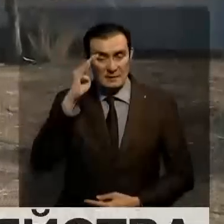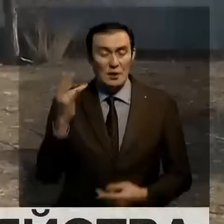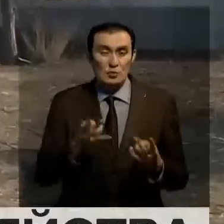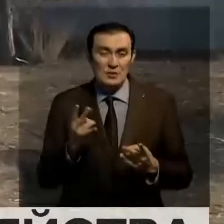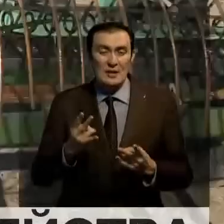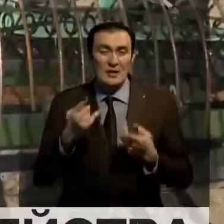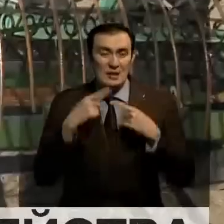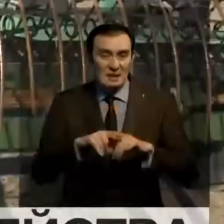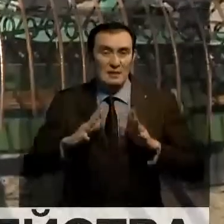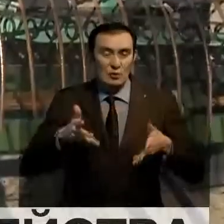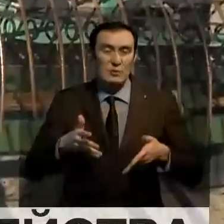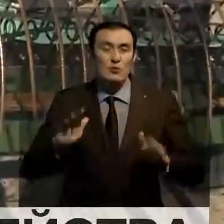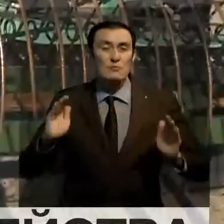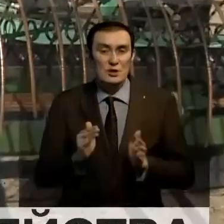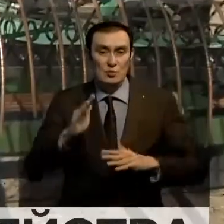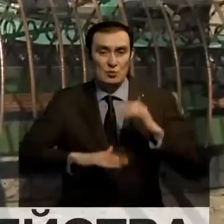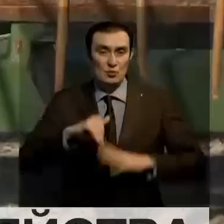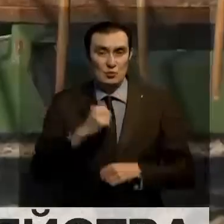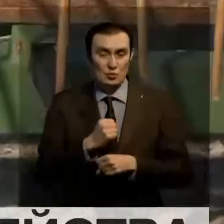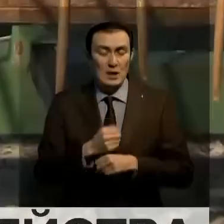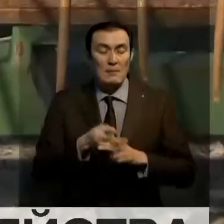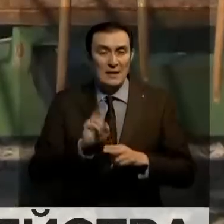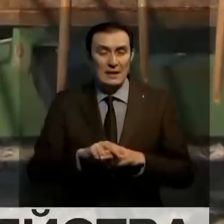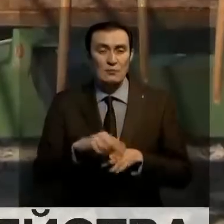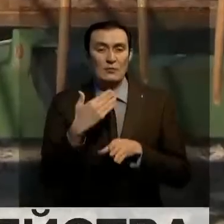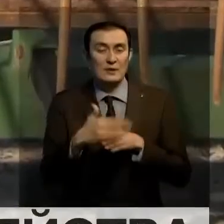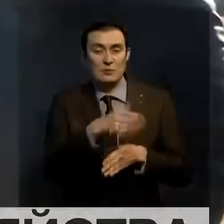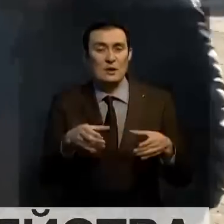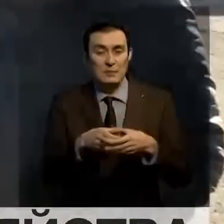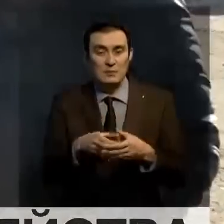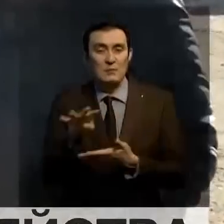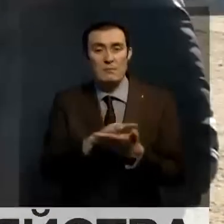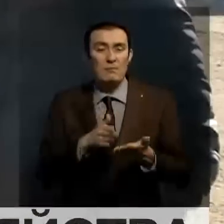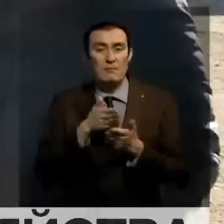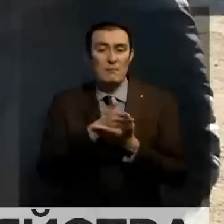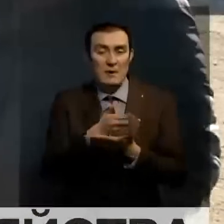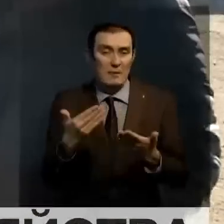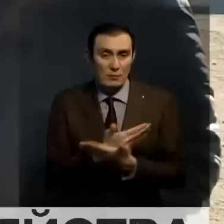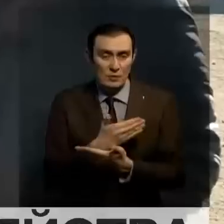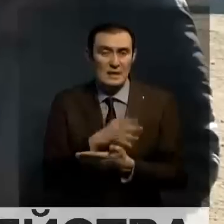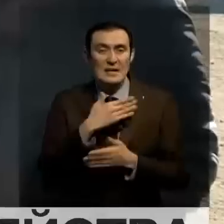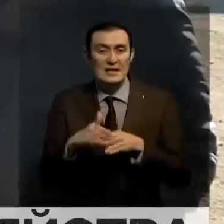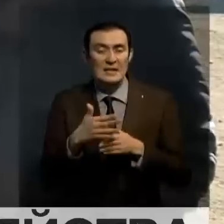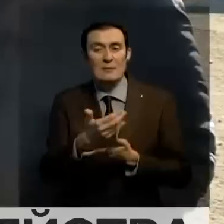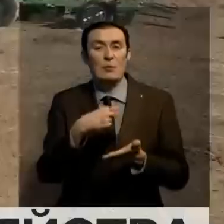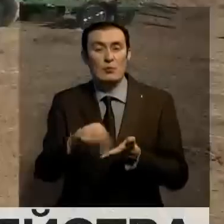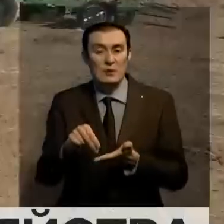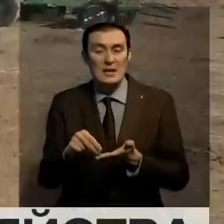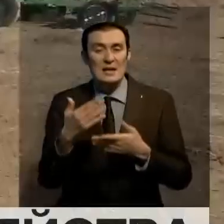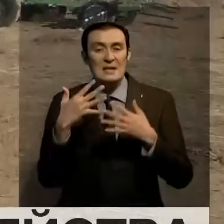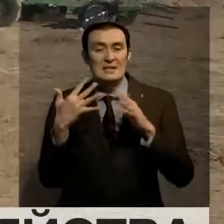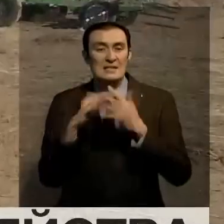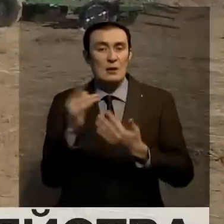была техника, сокращающая ручной труд, поэтому в аграрную кредитную корпорацию обратились повторно. На этот раз за кредитом на покупку